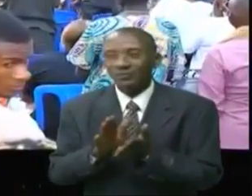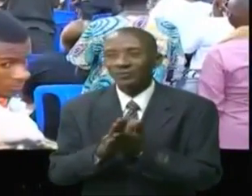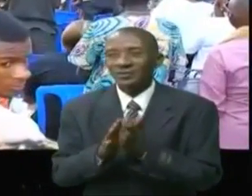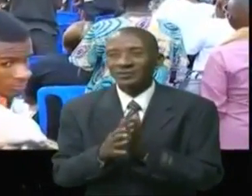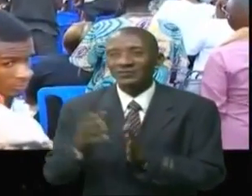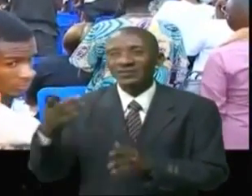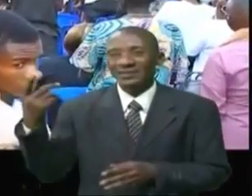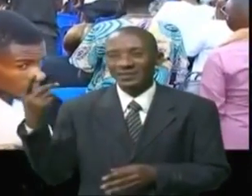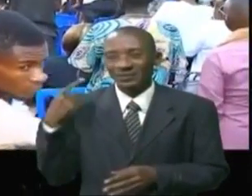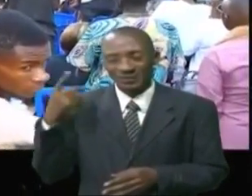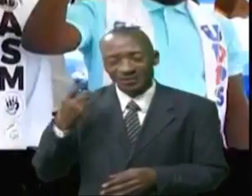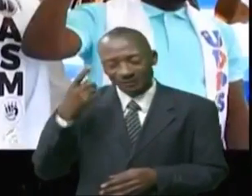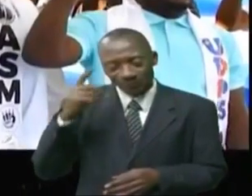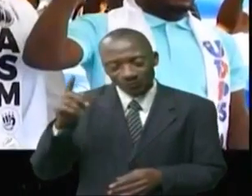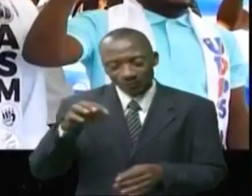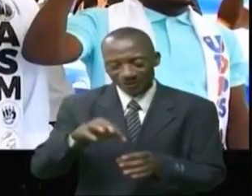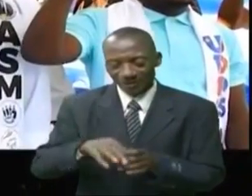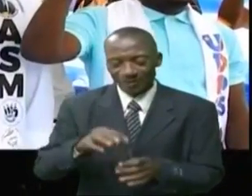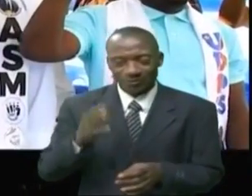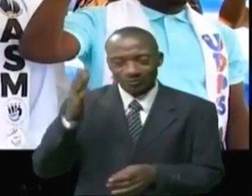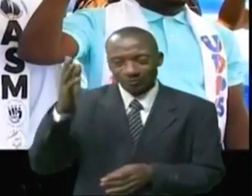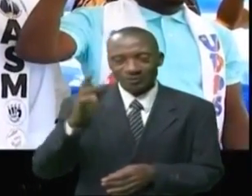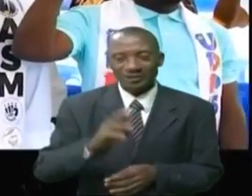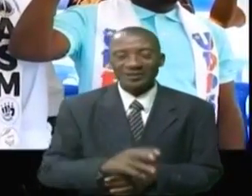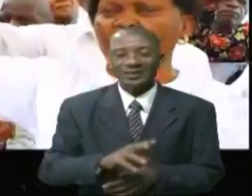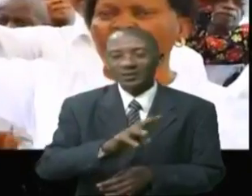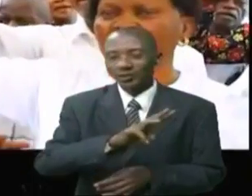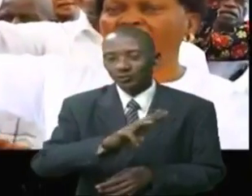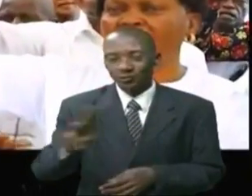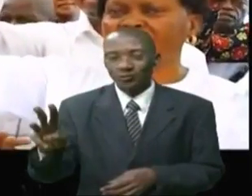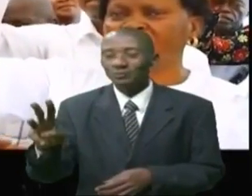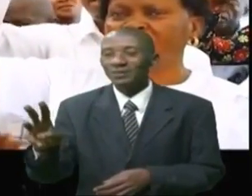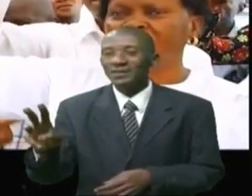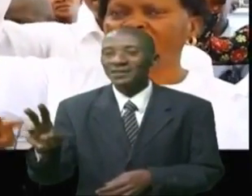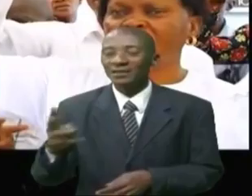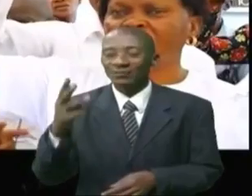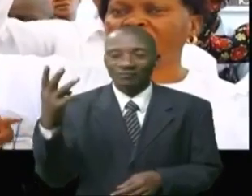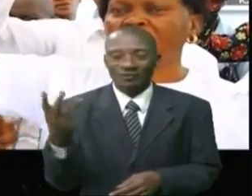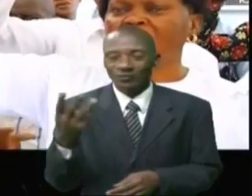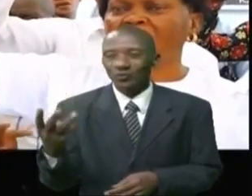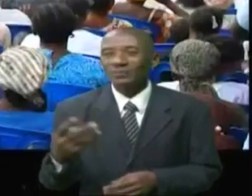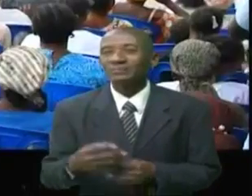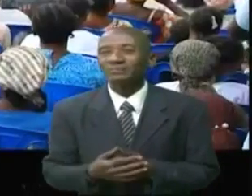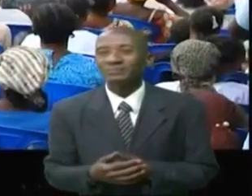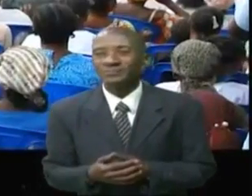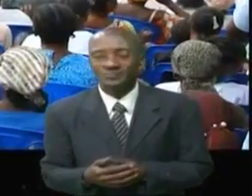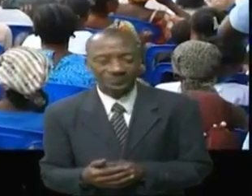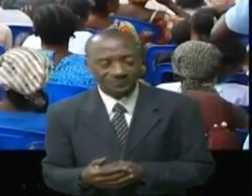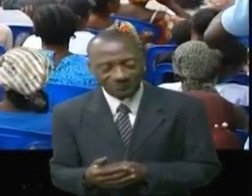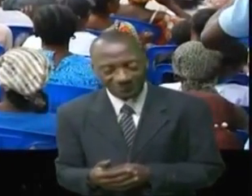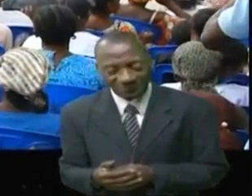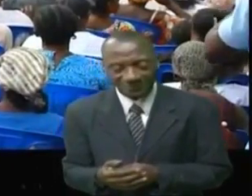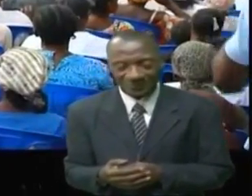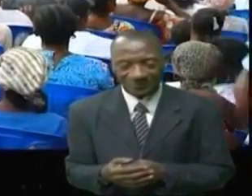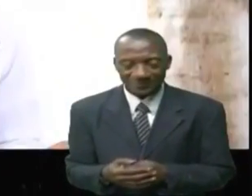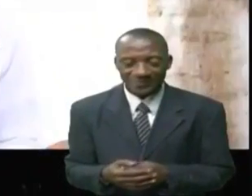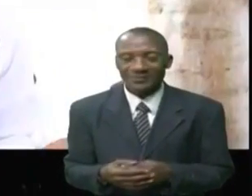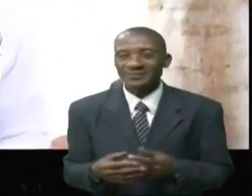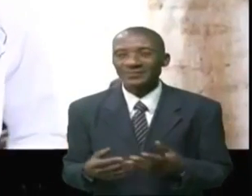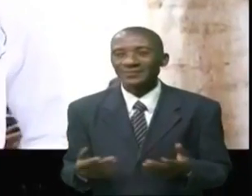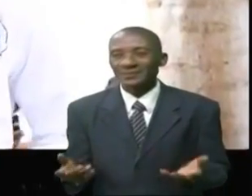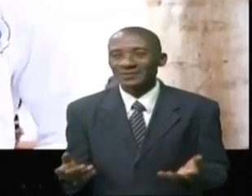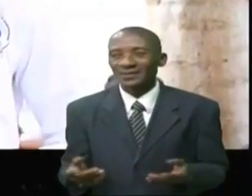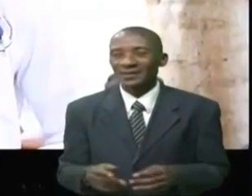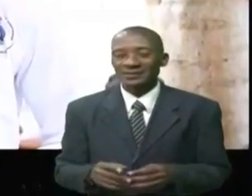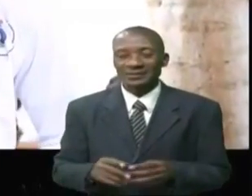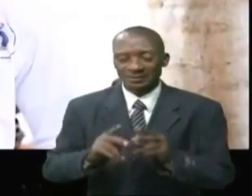base de la cellule UDPS Mamayemo 1 se mobilise pour le scrutin de décembre 2023 par la voix de son président